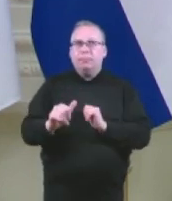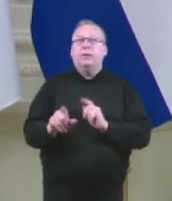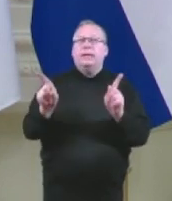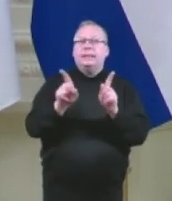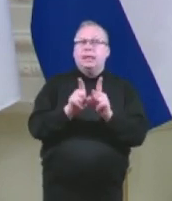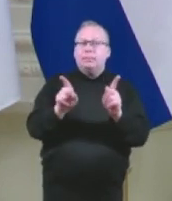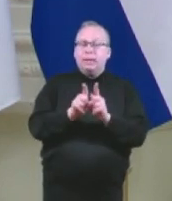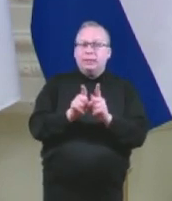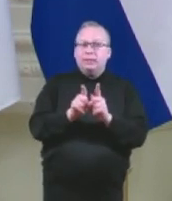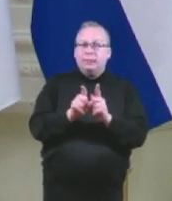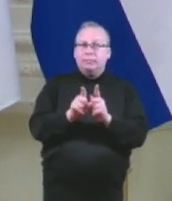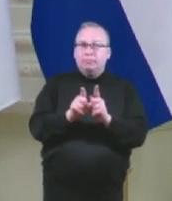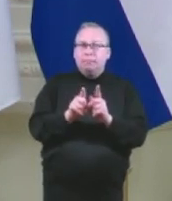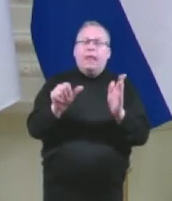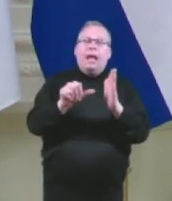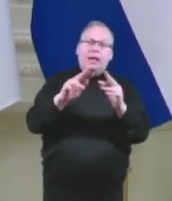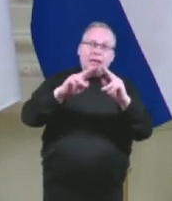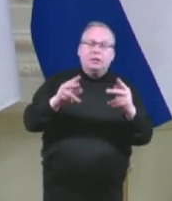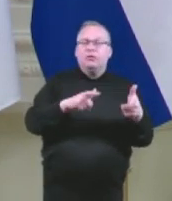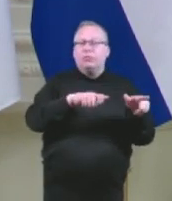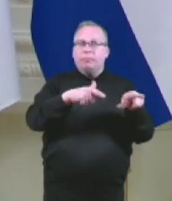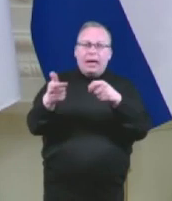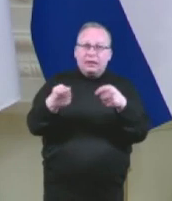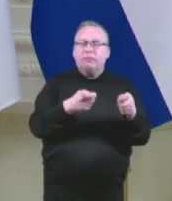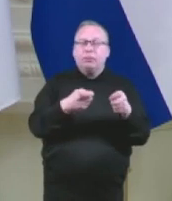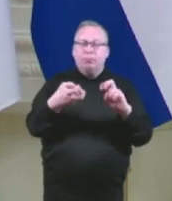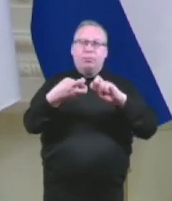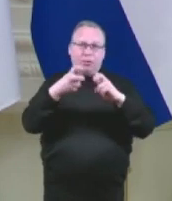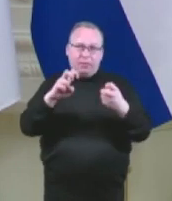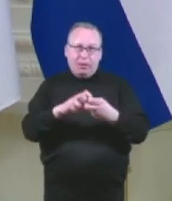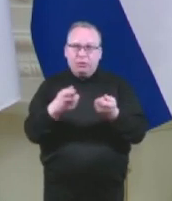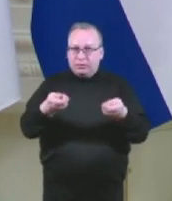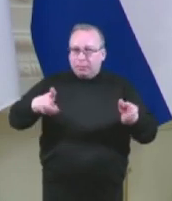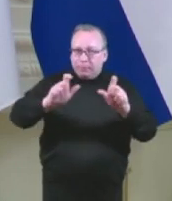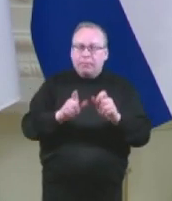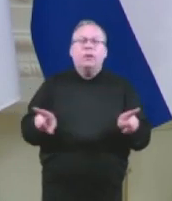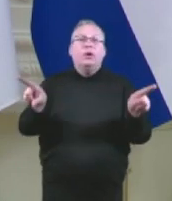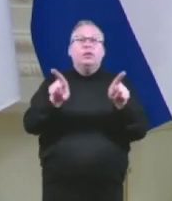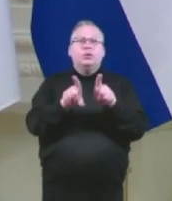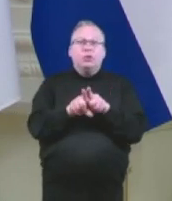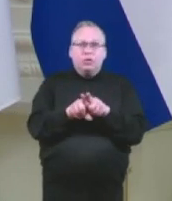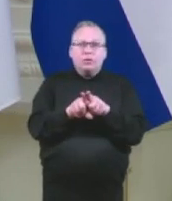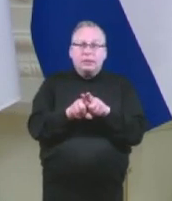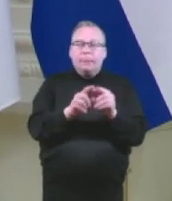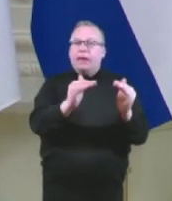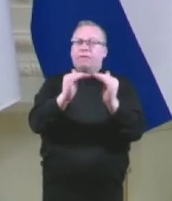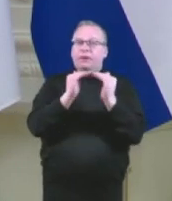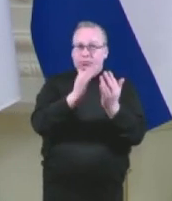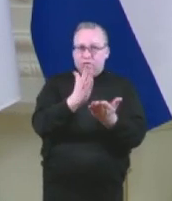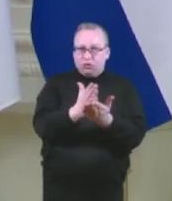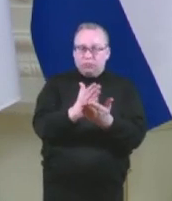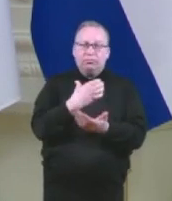energetinio perėjimo iššūkiai. Tai tokiuose iššūkiuose vienybė yra itin